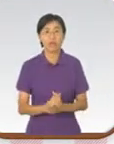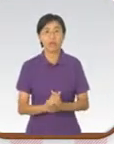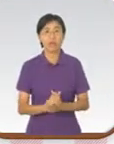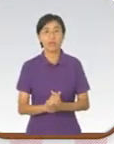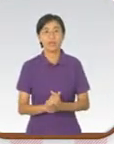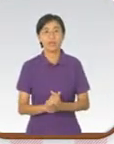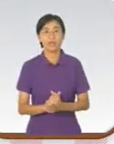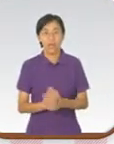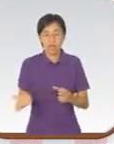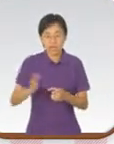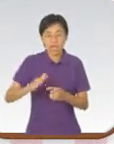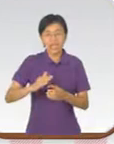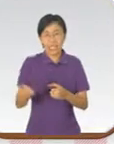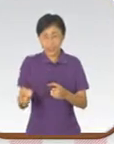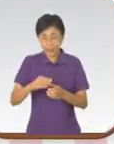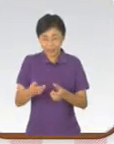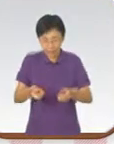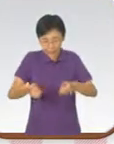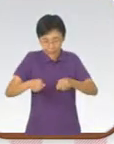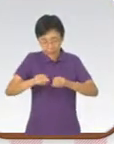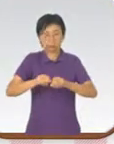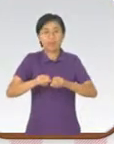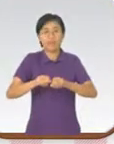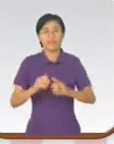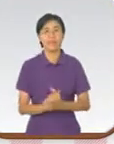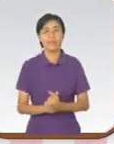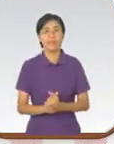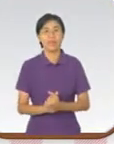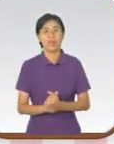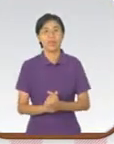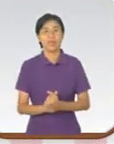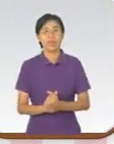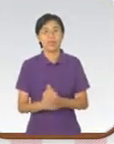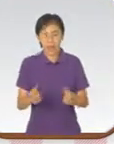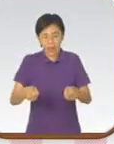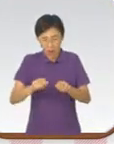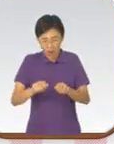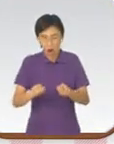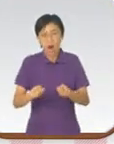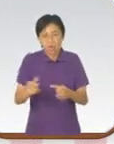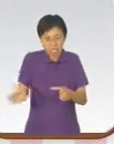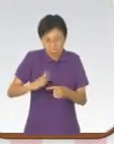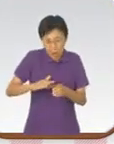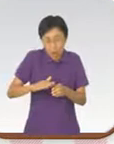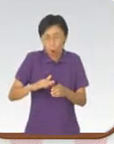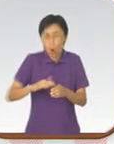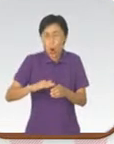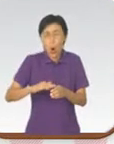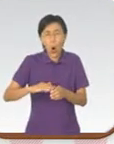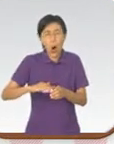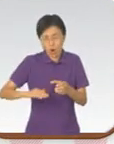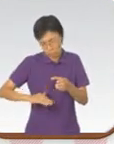พอใส่ไปปุ๊บเต็มแล้วก็ตลบตรงนี้ขึ้นให้ตรงนี้มีพื้นที่เหลือที่เราจะจับอย่าใส่เยอะเกินไป ครับผม นะคะแล้วเวลาจะจับน